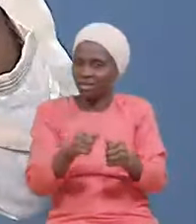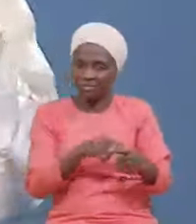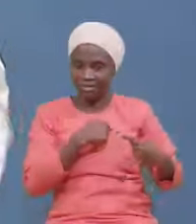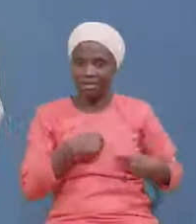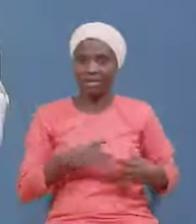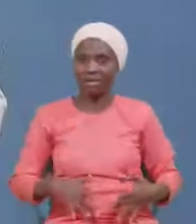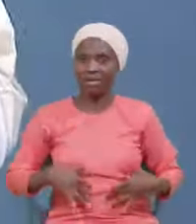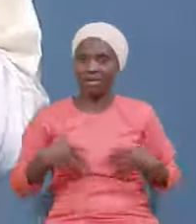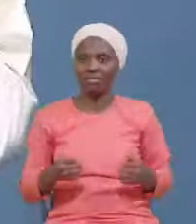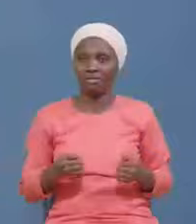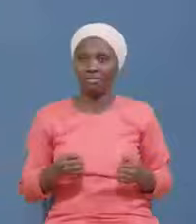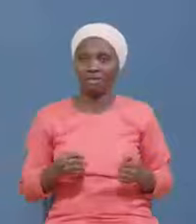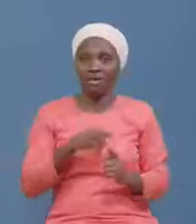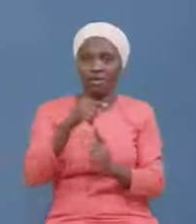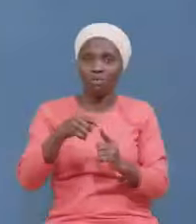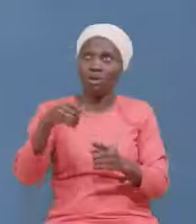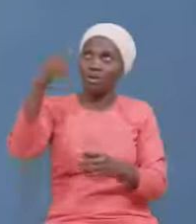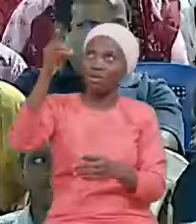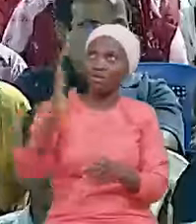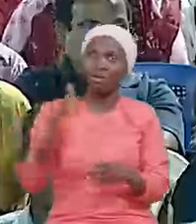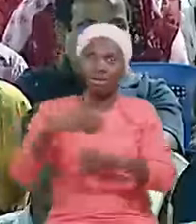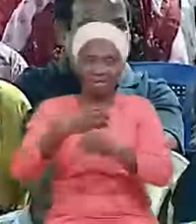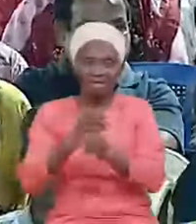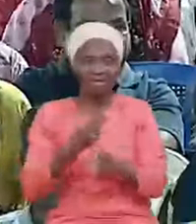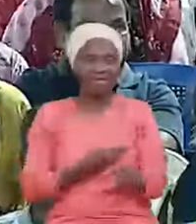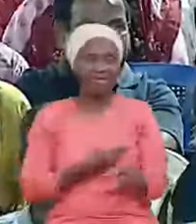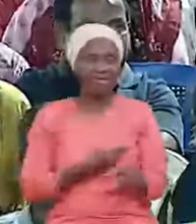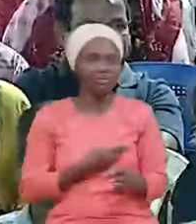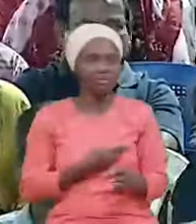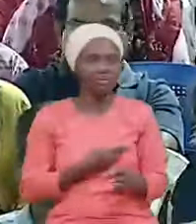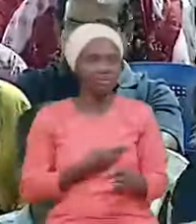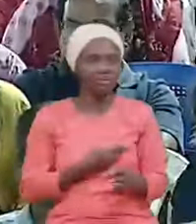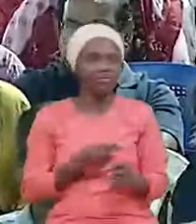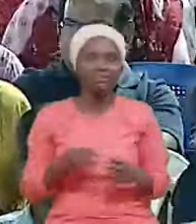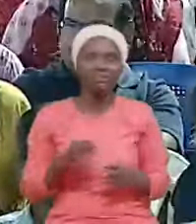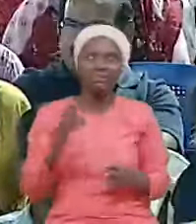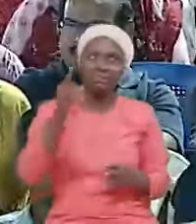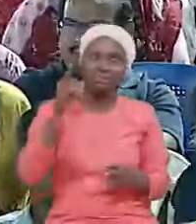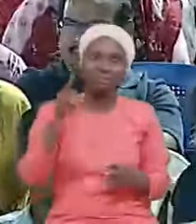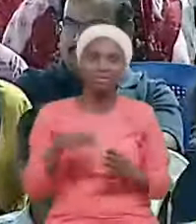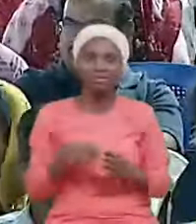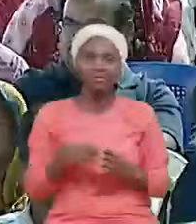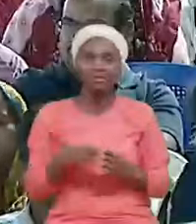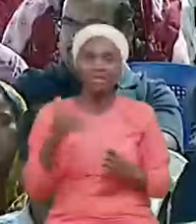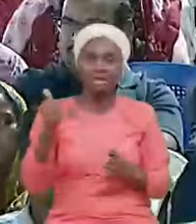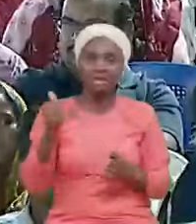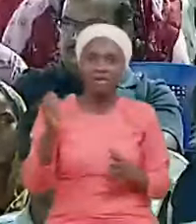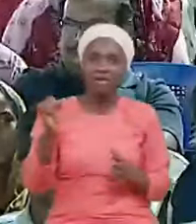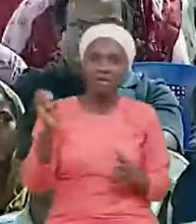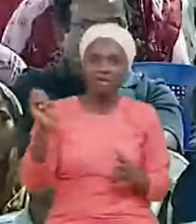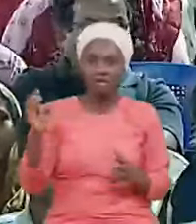When God created us. దేవుడు మనల్ని ఎందుకు సృజించాడు? He left a vacuum, a seat only